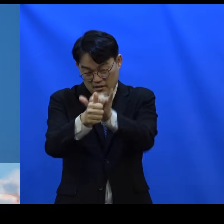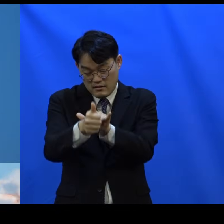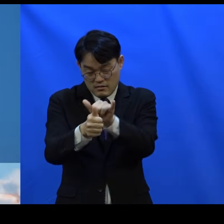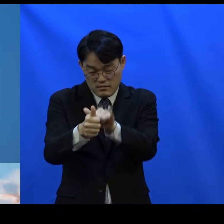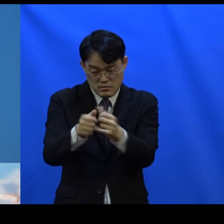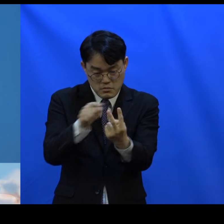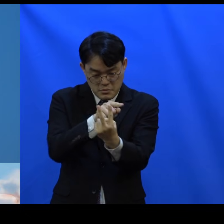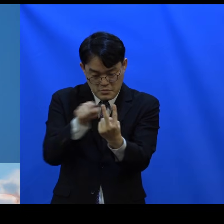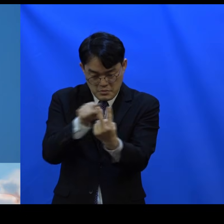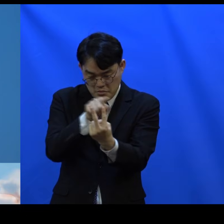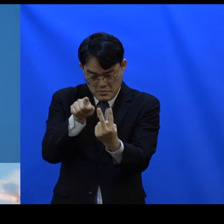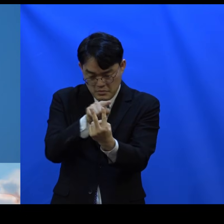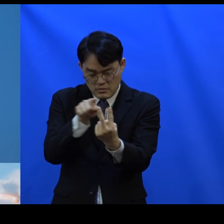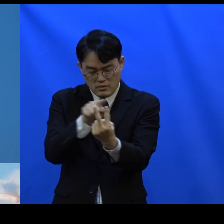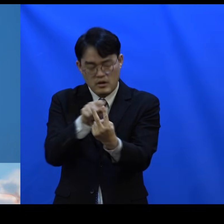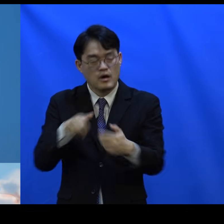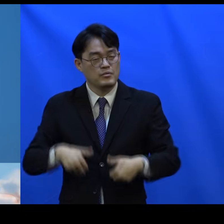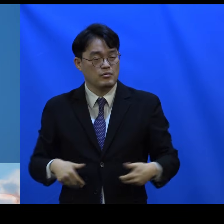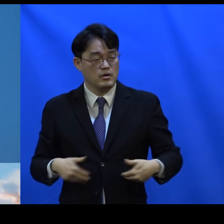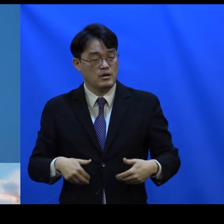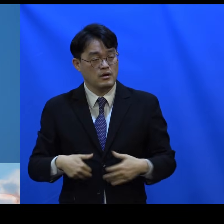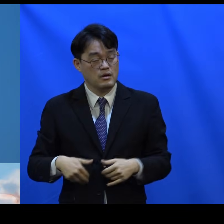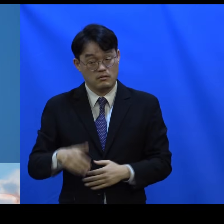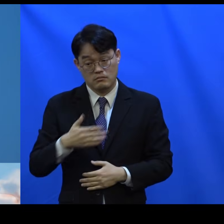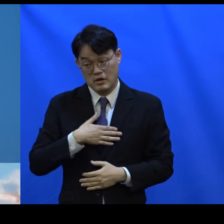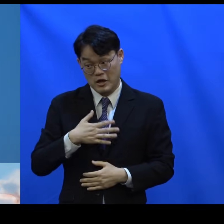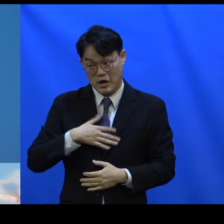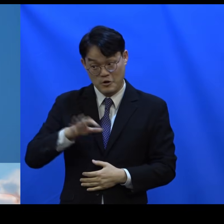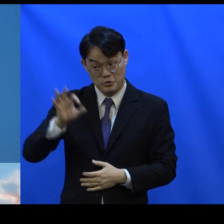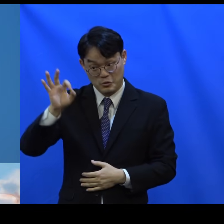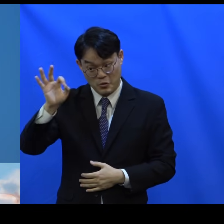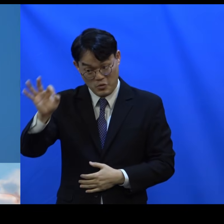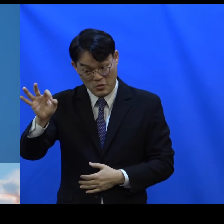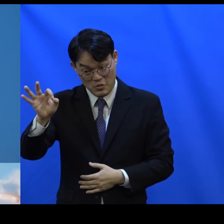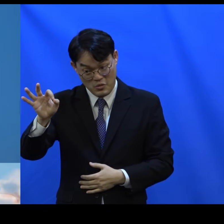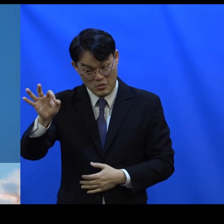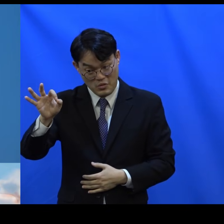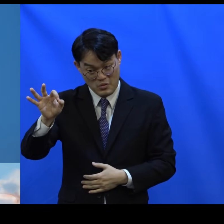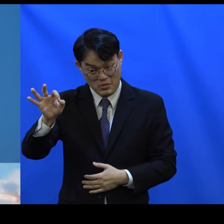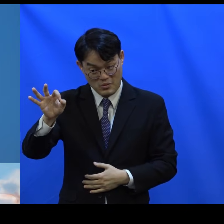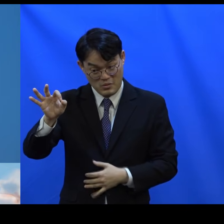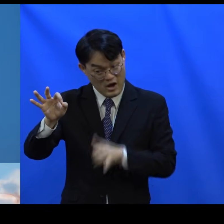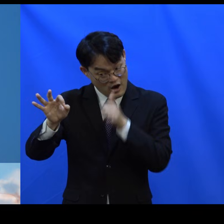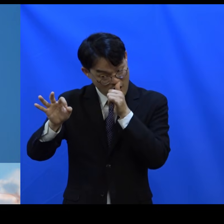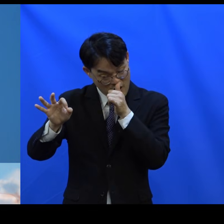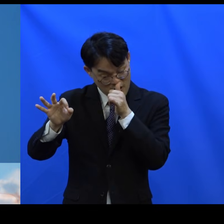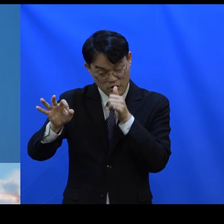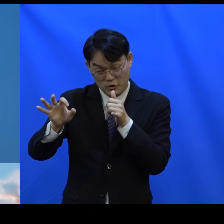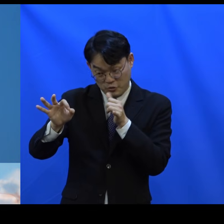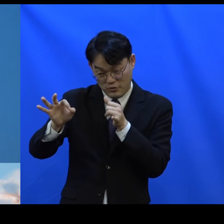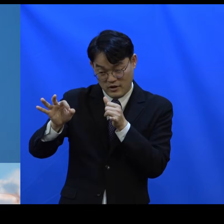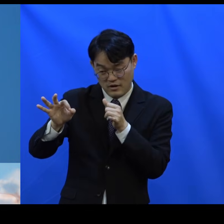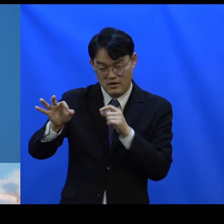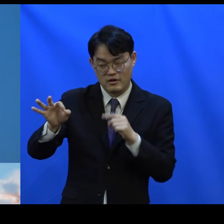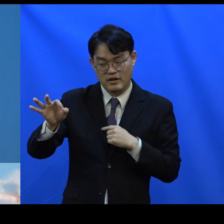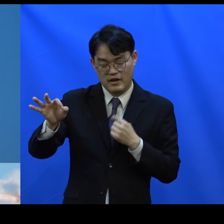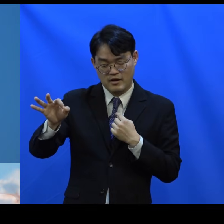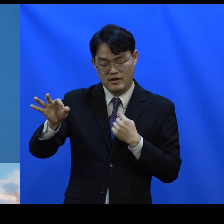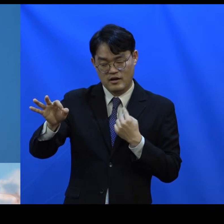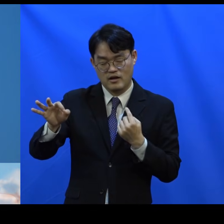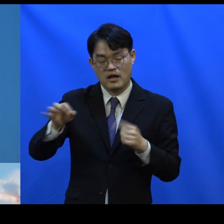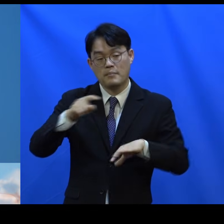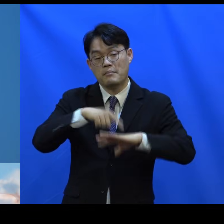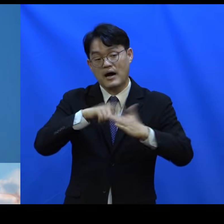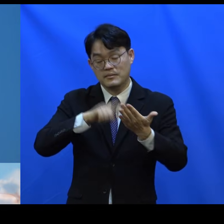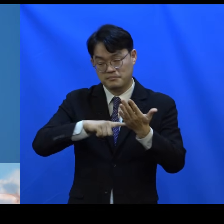내 보물이 있는 그곳에는 내 마음도 있느니라. 그죠? 보물이 있는 곳에 계속 마음이 있잖아요. 계속 거기에 내가 집중을